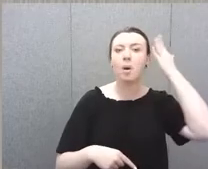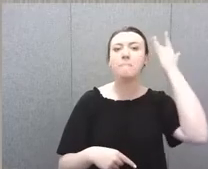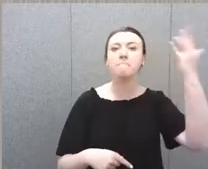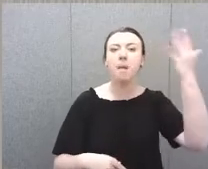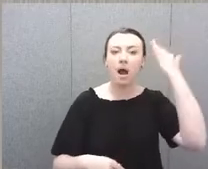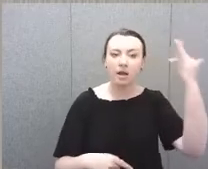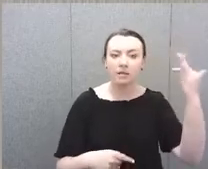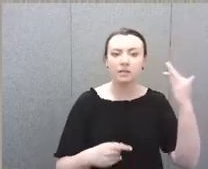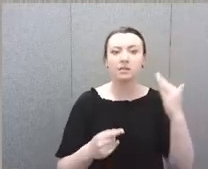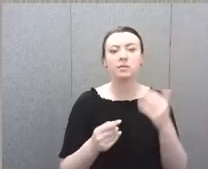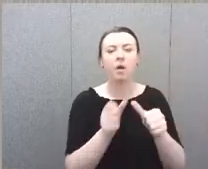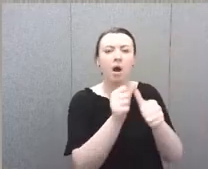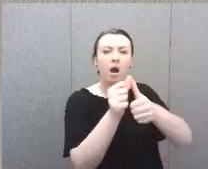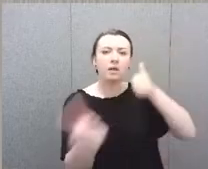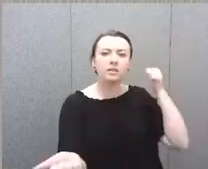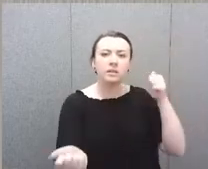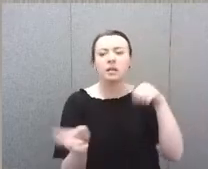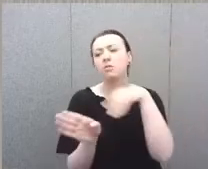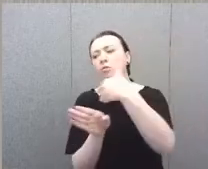детей,